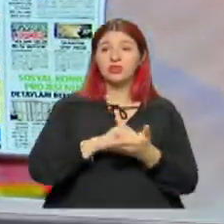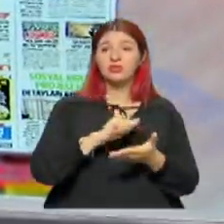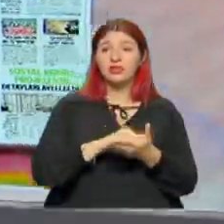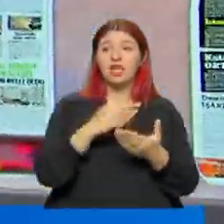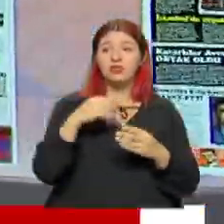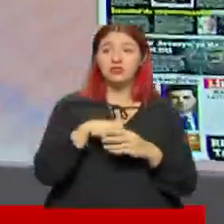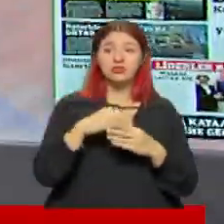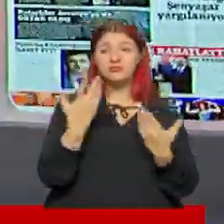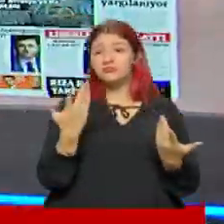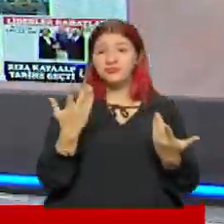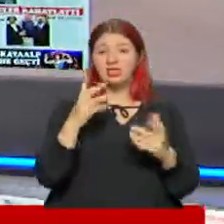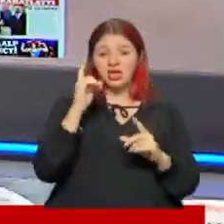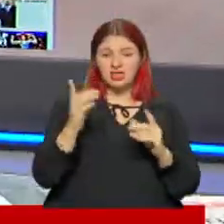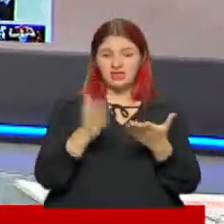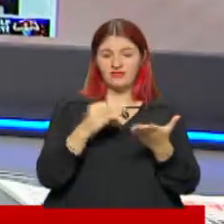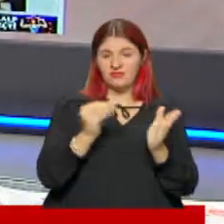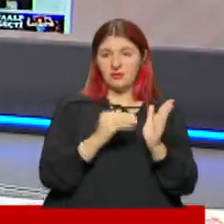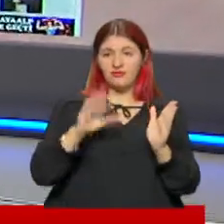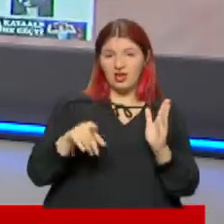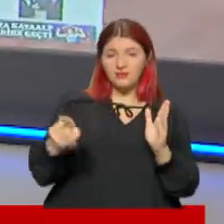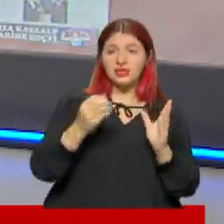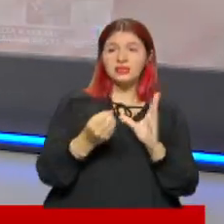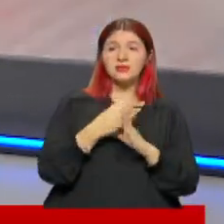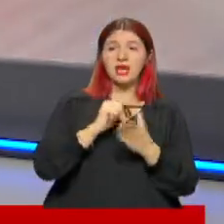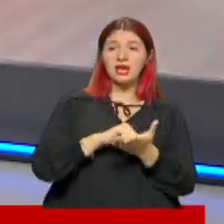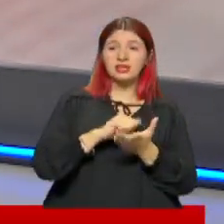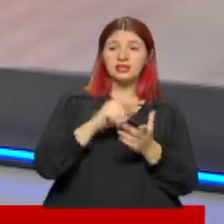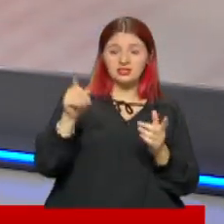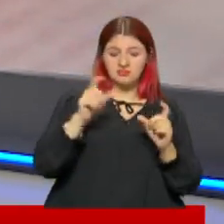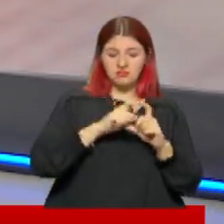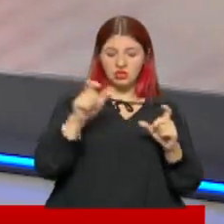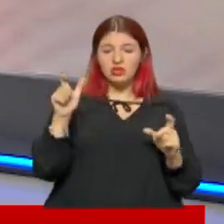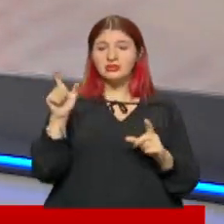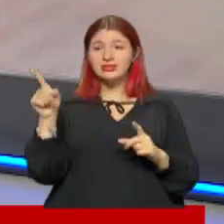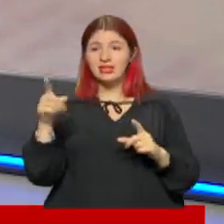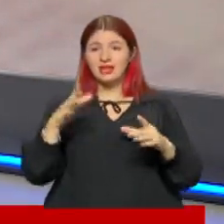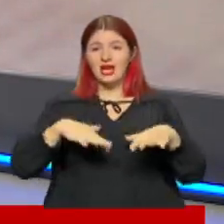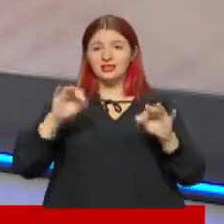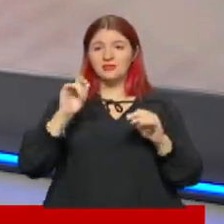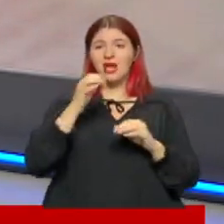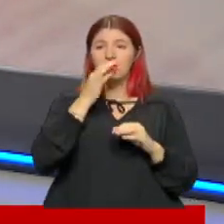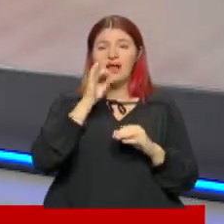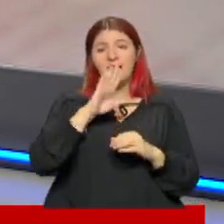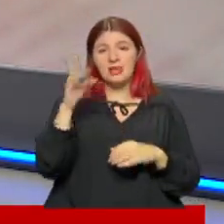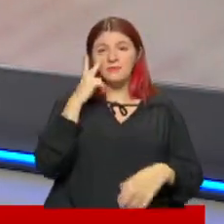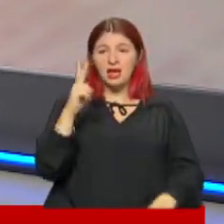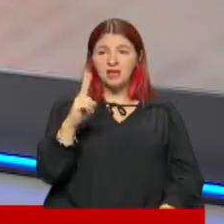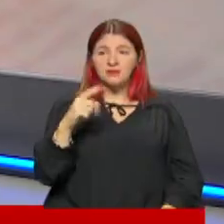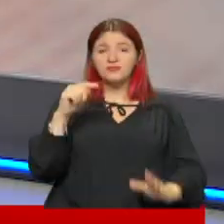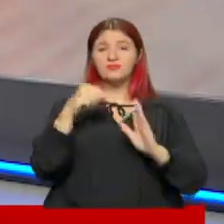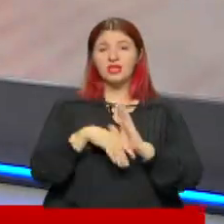gazetelerin de ilk sayfasında yer alıyor Sabah gazetesi Sabah gazetesinin manşetinden hazırladığımız haberi de gidelim